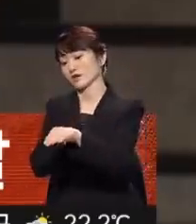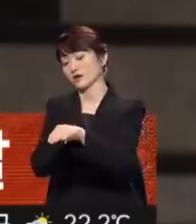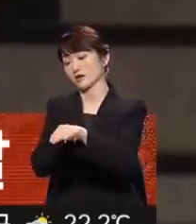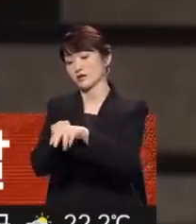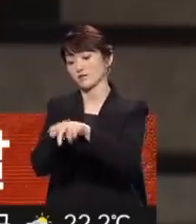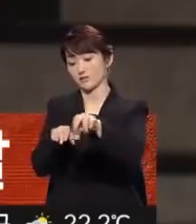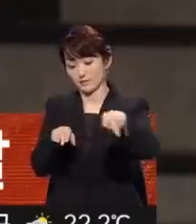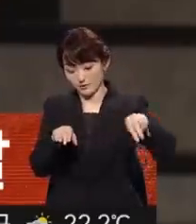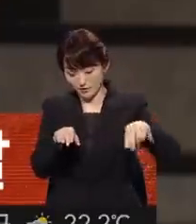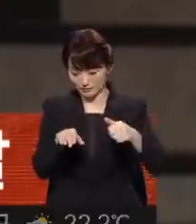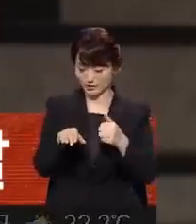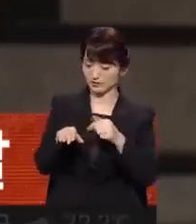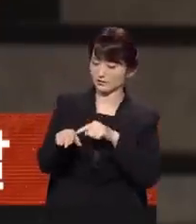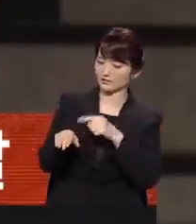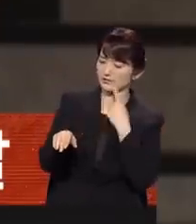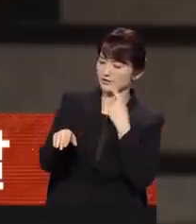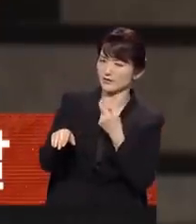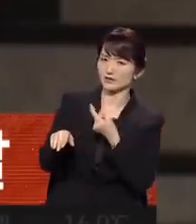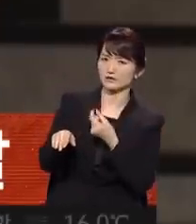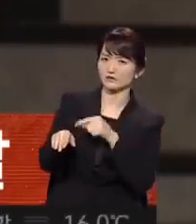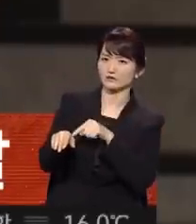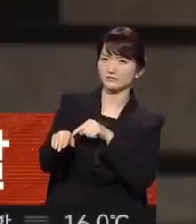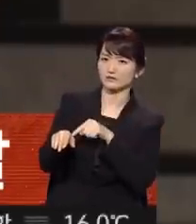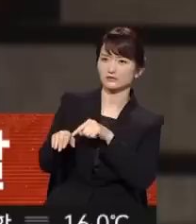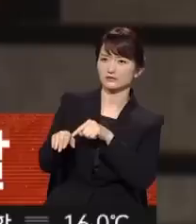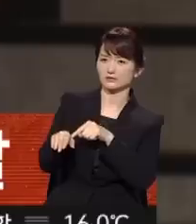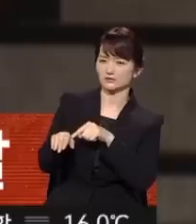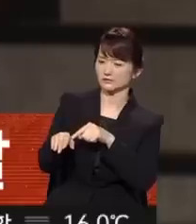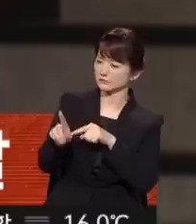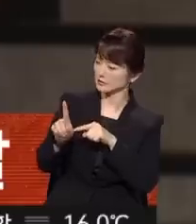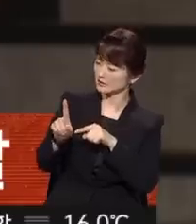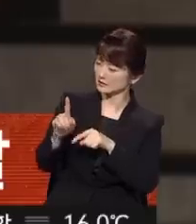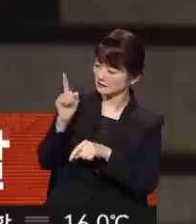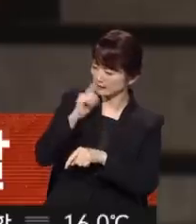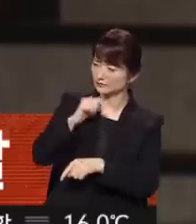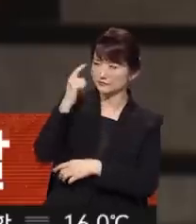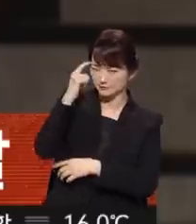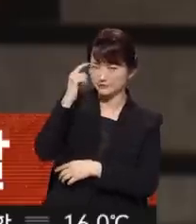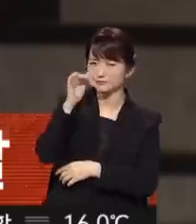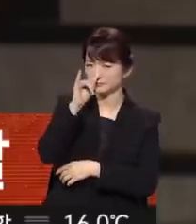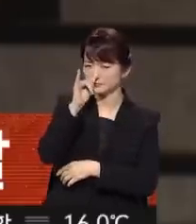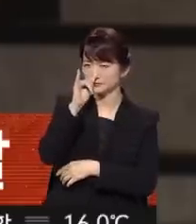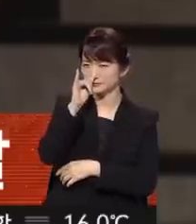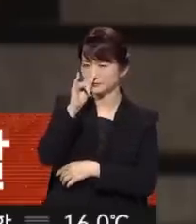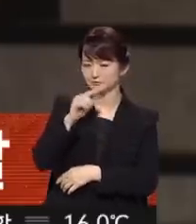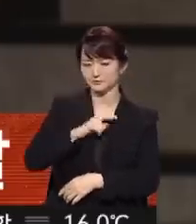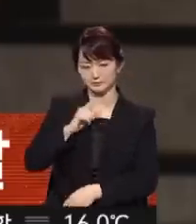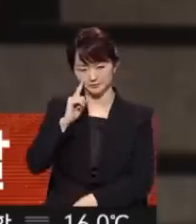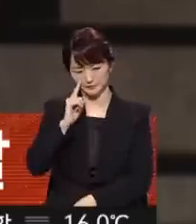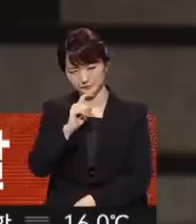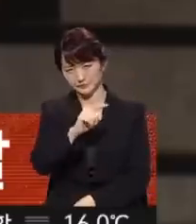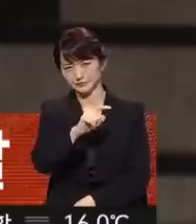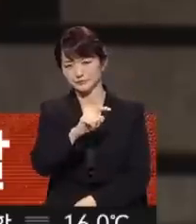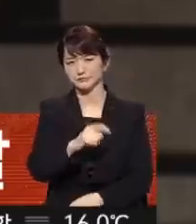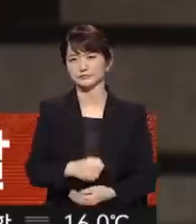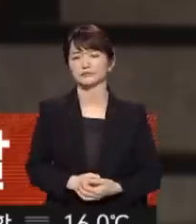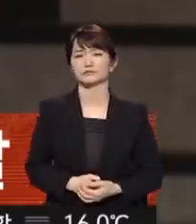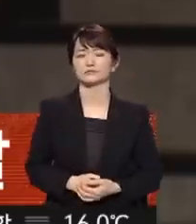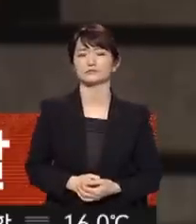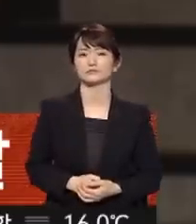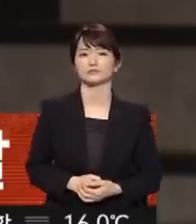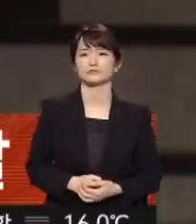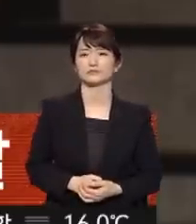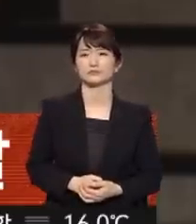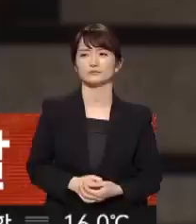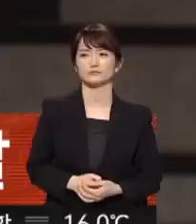이렇게 얘기한 것이 마치 협박하듯이 한 것은 좀 불순한 의도가 있는 것이 아닌가라고 지금 이제 의심을 하고 있는 입장인데 결국 뭐